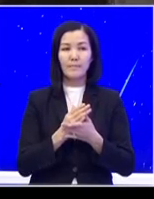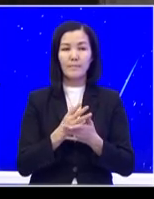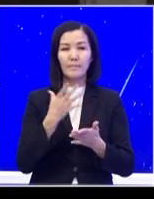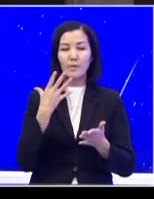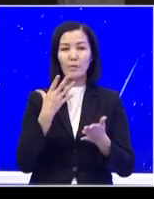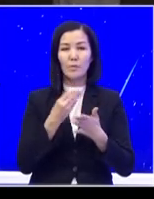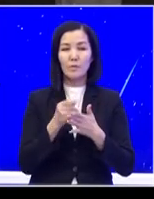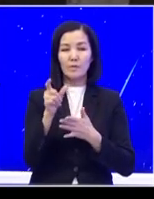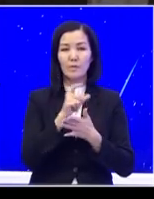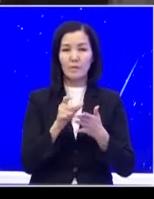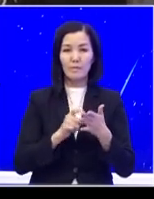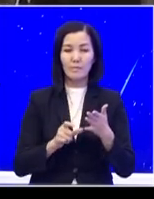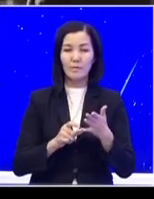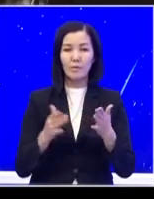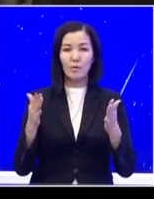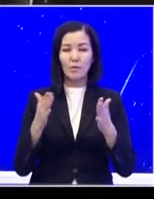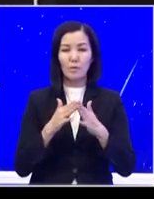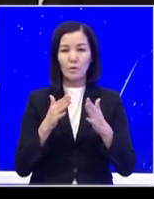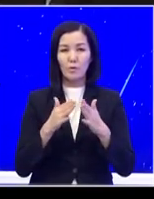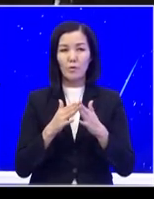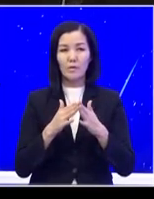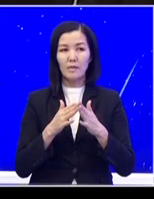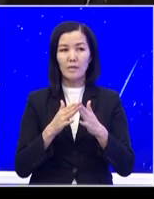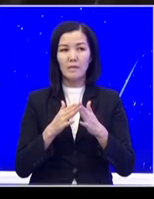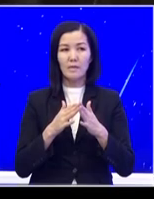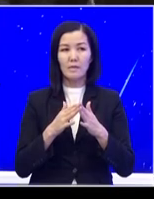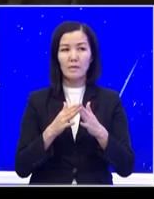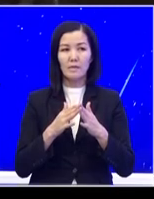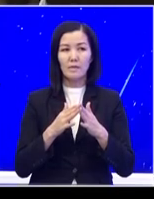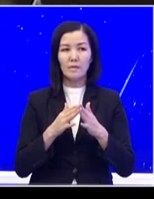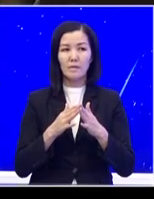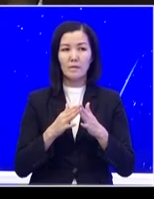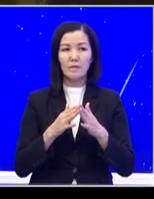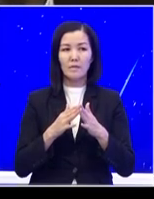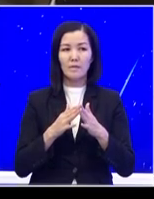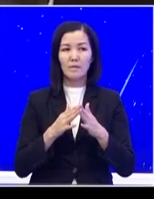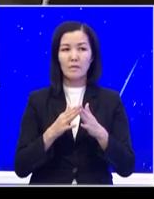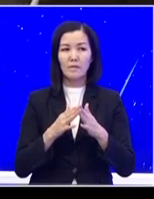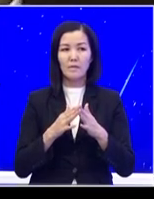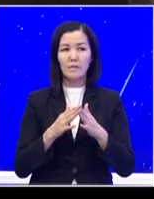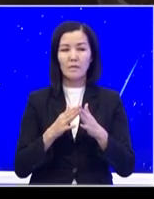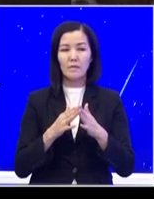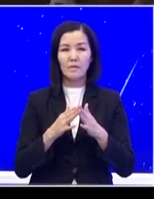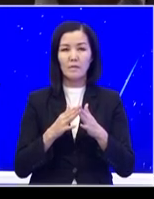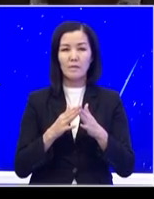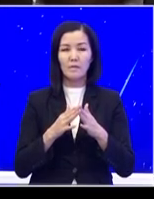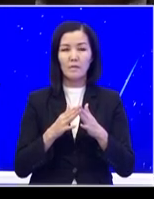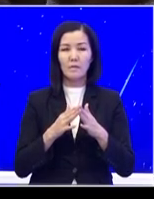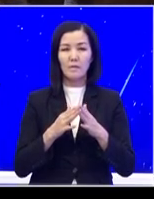босағам өзімнің іргем ғой деп. Асқақ келе жатушы ем, жермен емес,